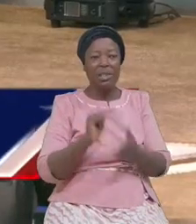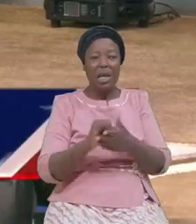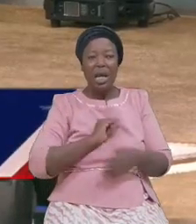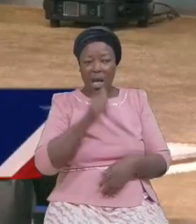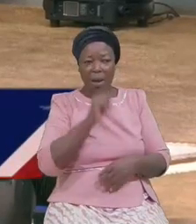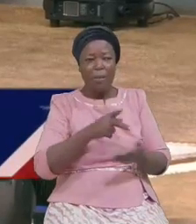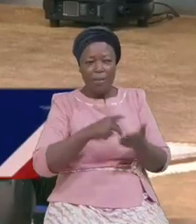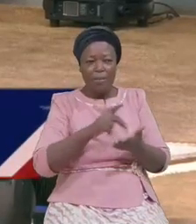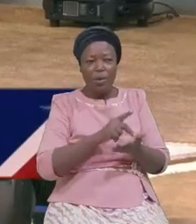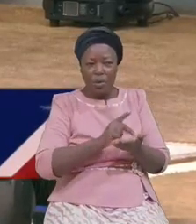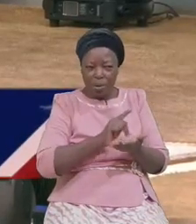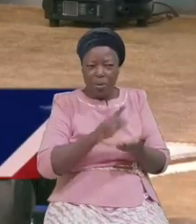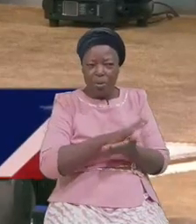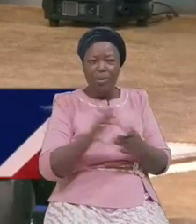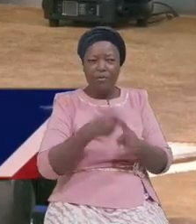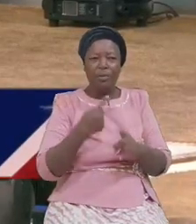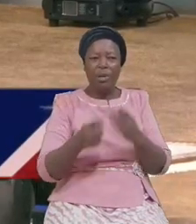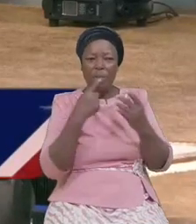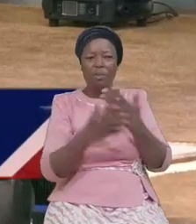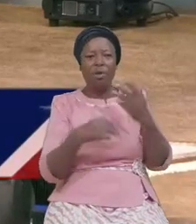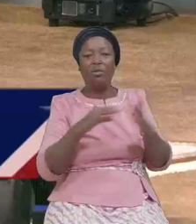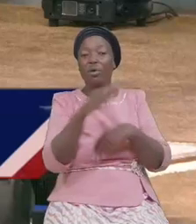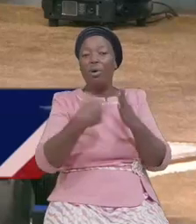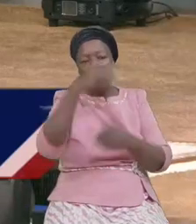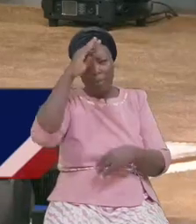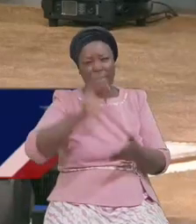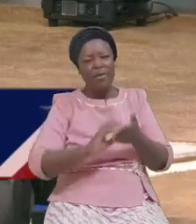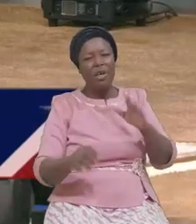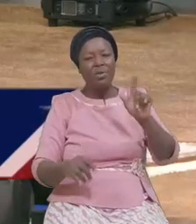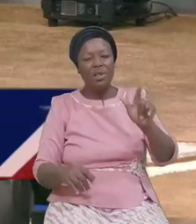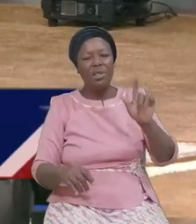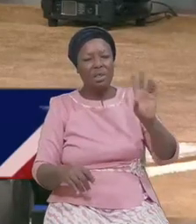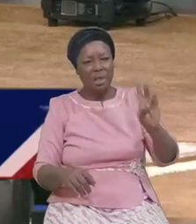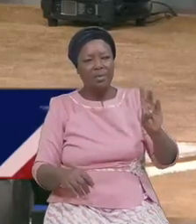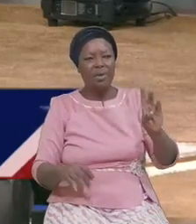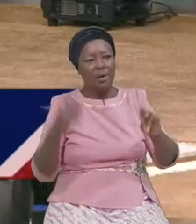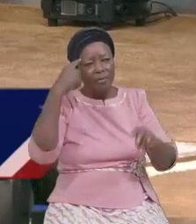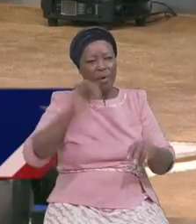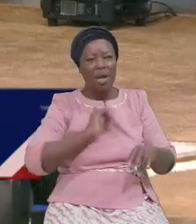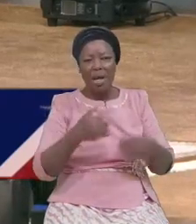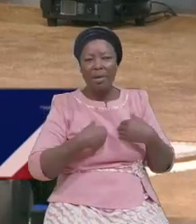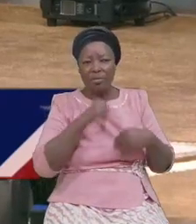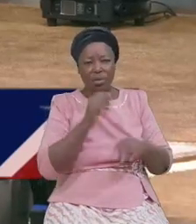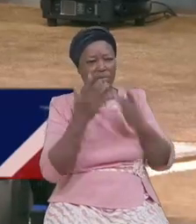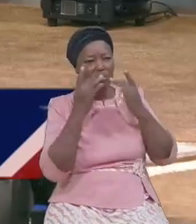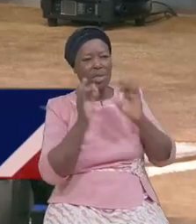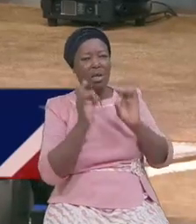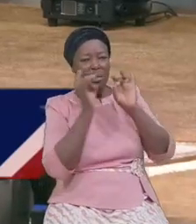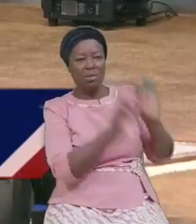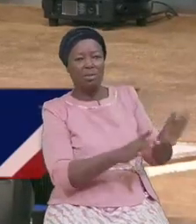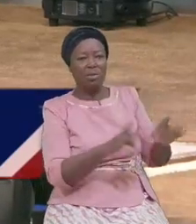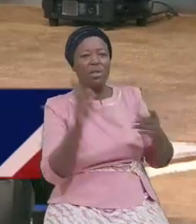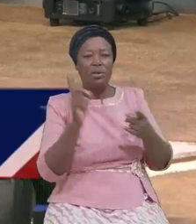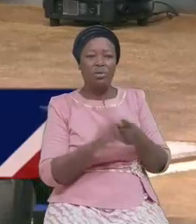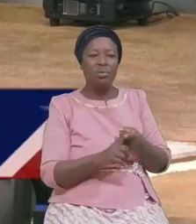c'est pourquoi je vous déclare aujourd'hui que je suis pur du sang de vous tous. Car verset 27, je vous ai annoncé tout le conseil